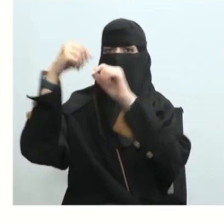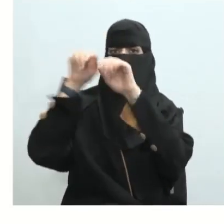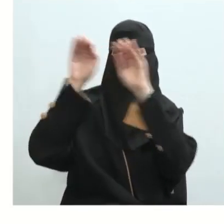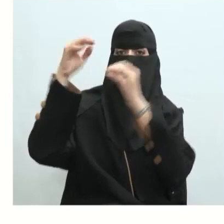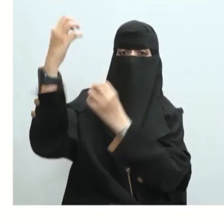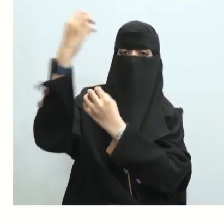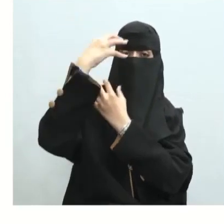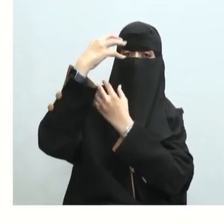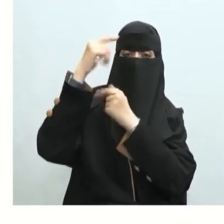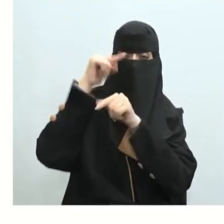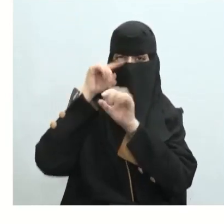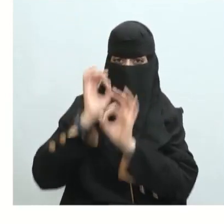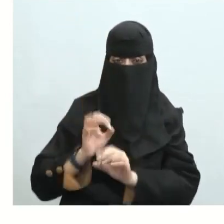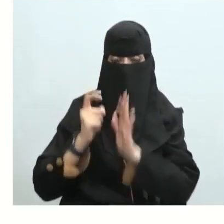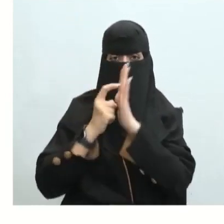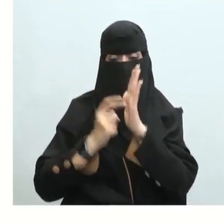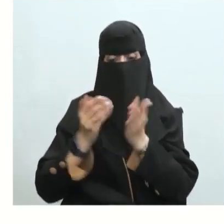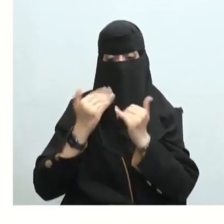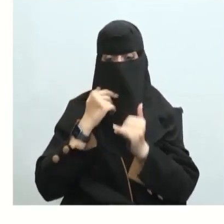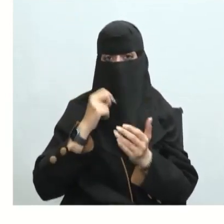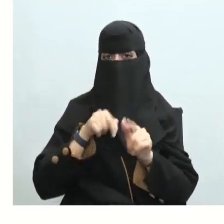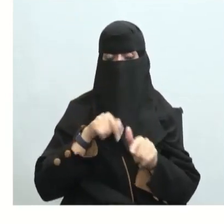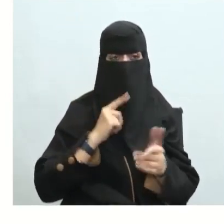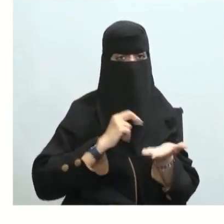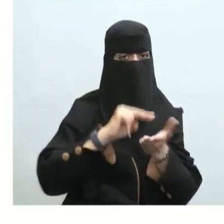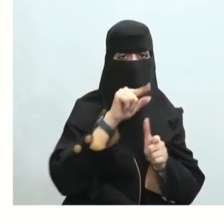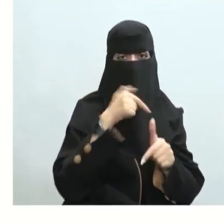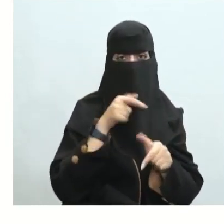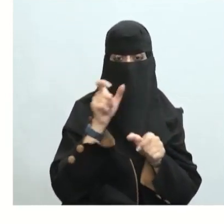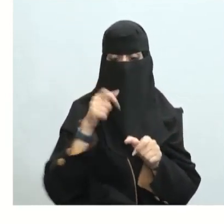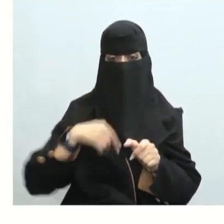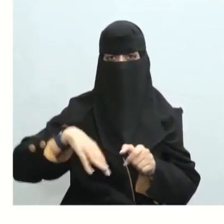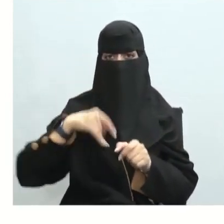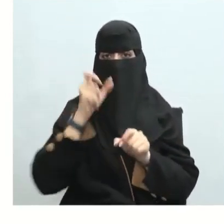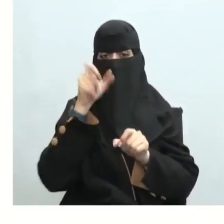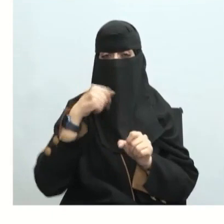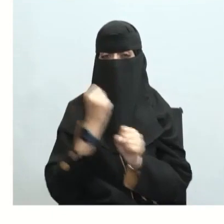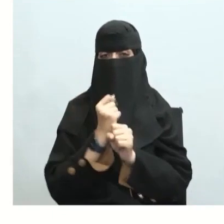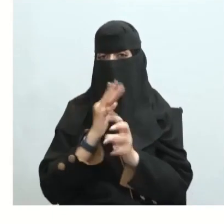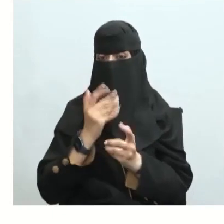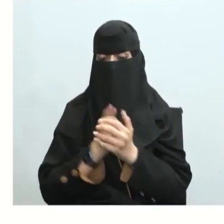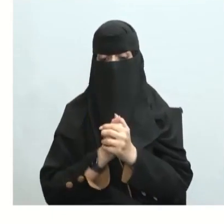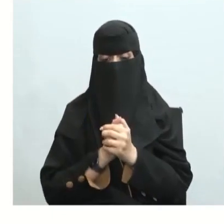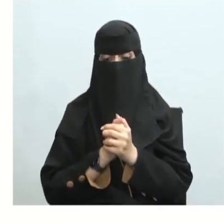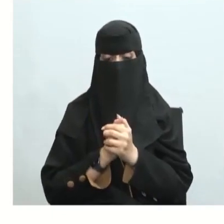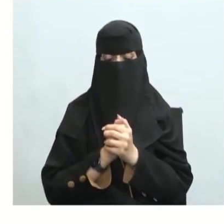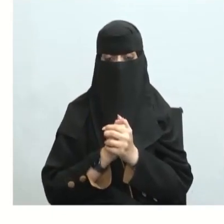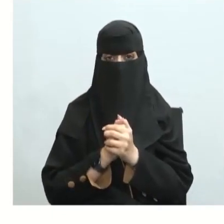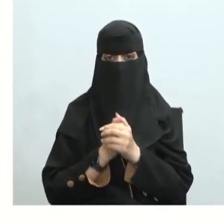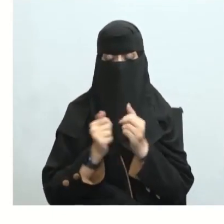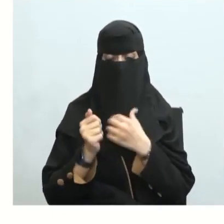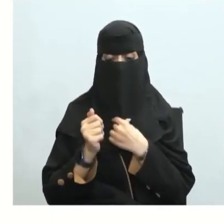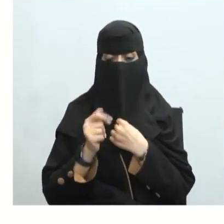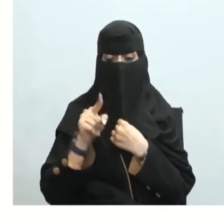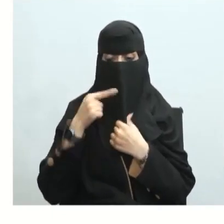باصلاح العطل هذه هي العناصر حدد الجهه المستقبله والمسؤول واللقب الوظيفي الجهه المستقبله والمسؤول واللقب